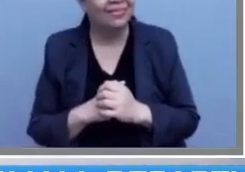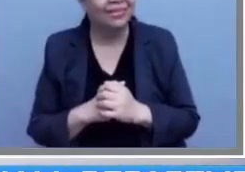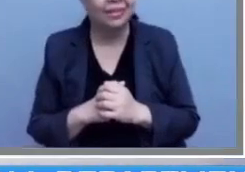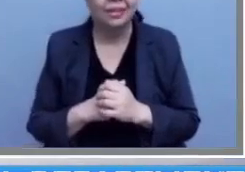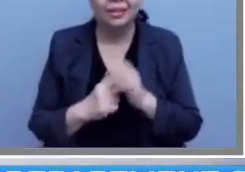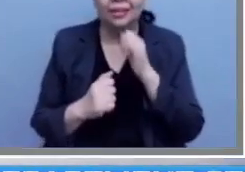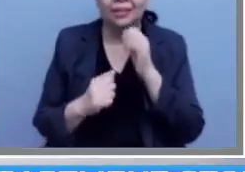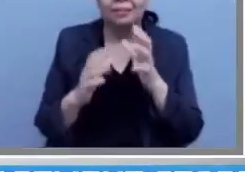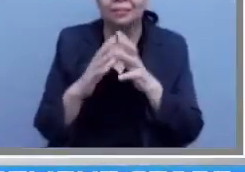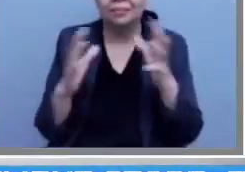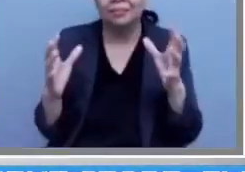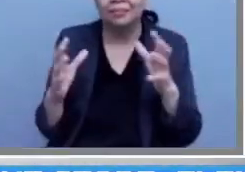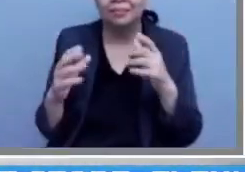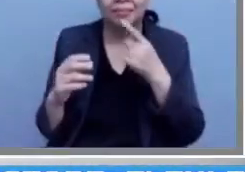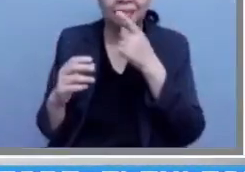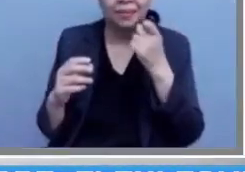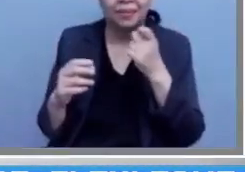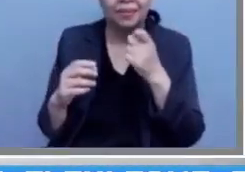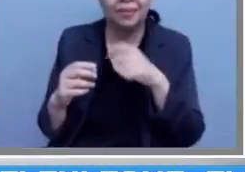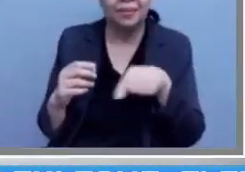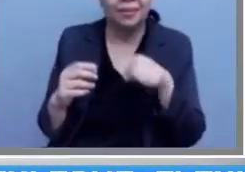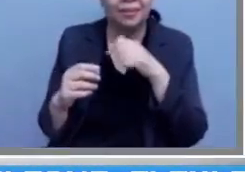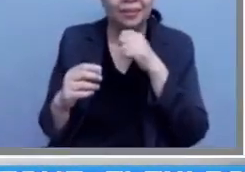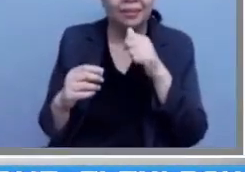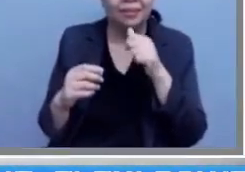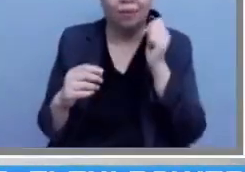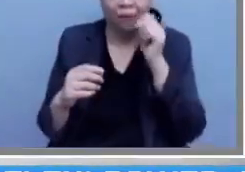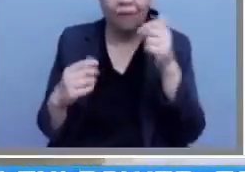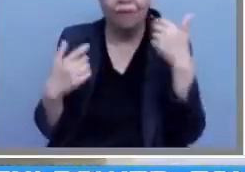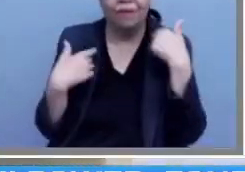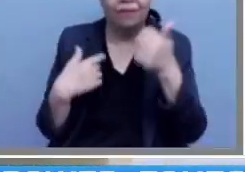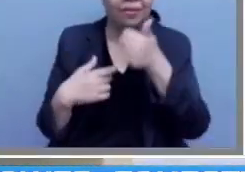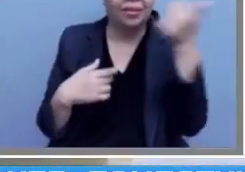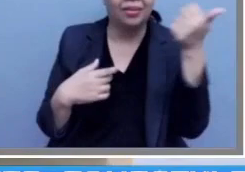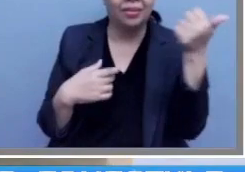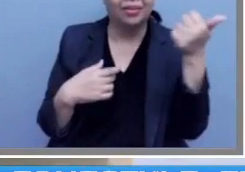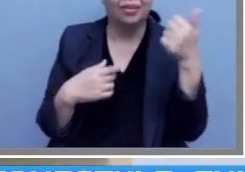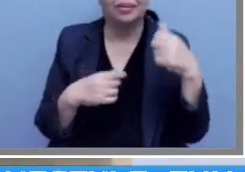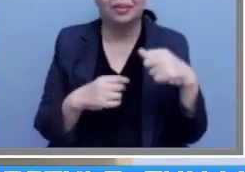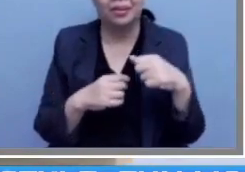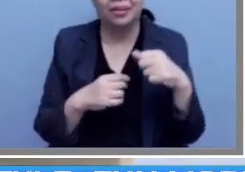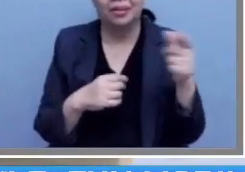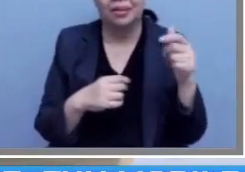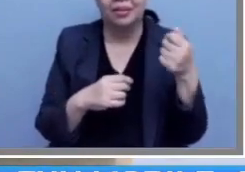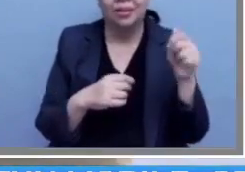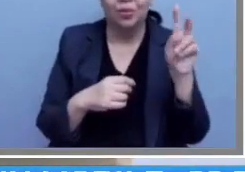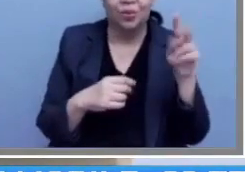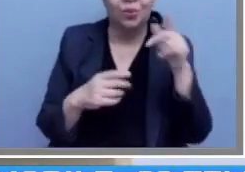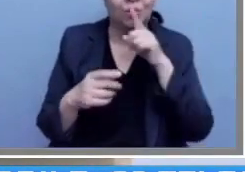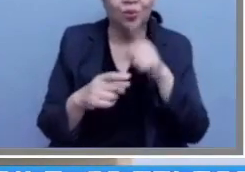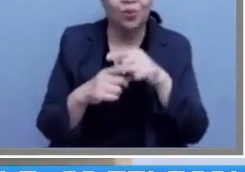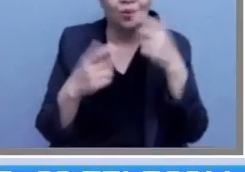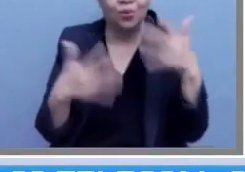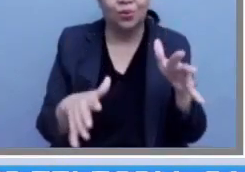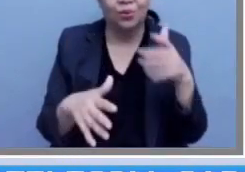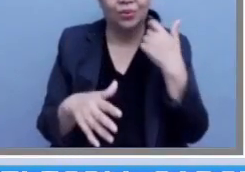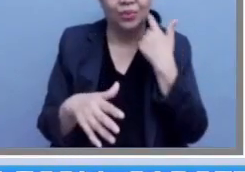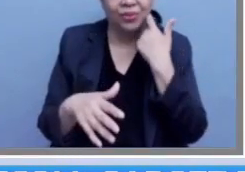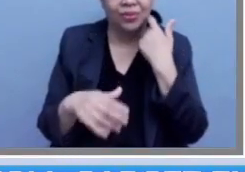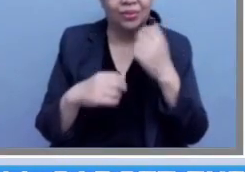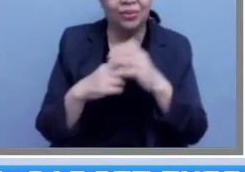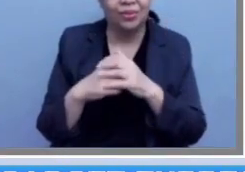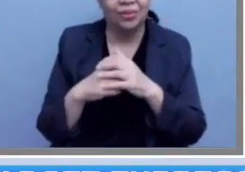ah Hindi naman din tayo nababakante dun sa kabila ah Actually Katatapos lang din namin ngayon na nung ano